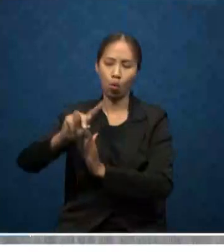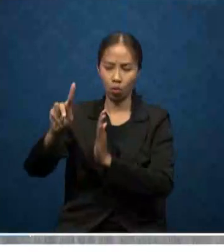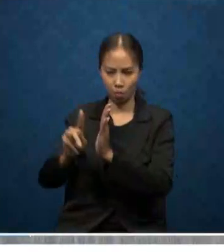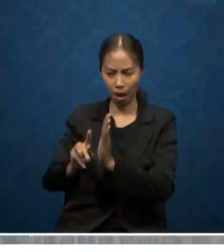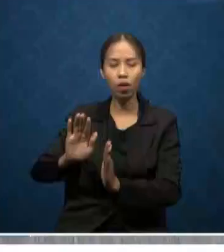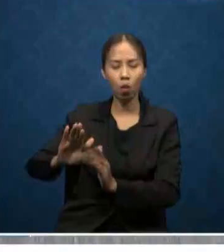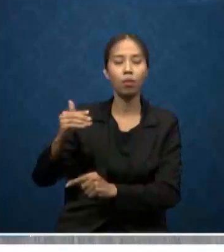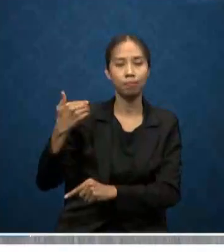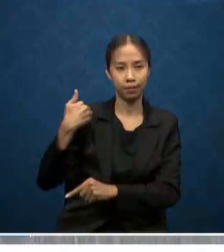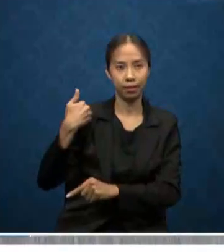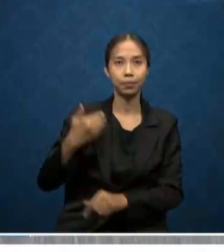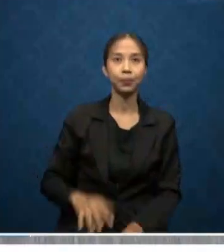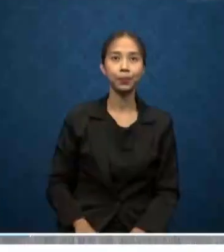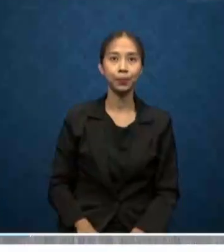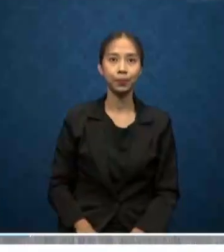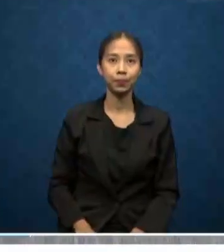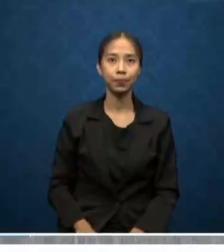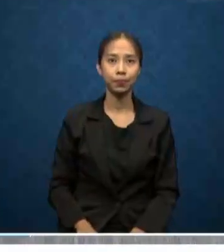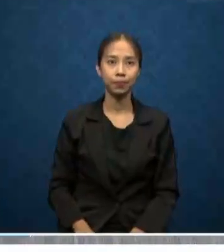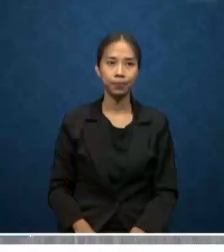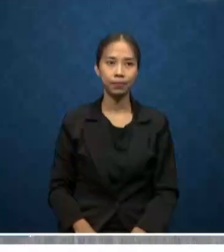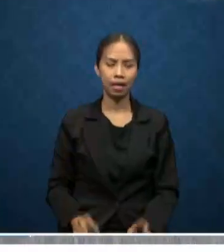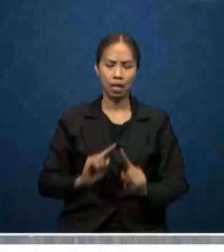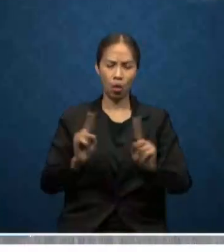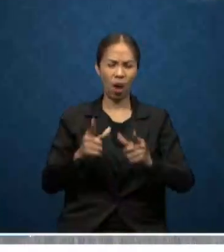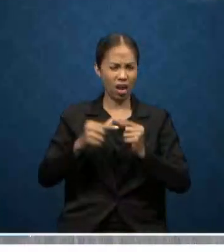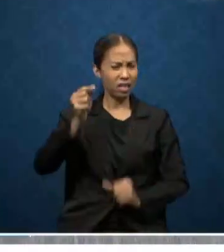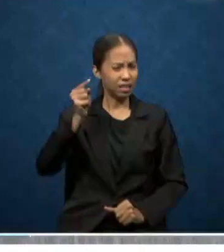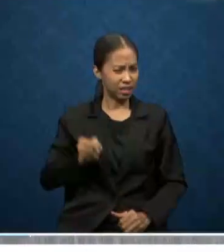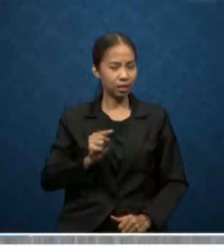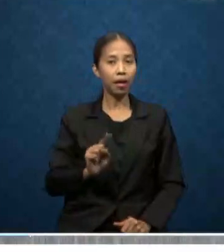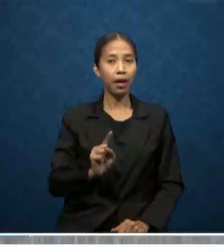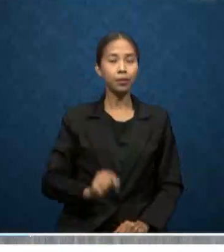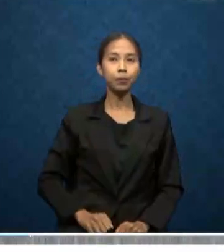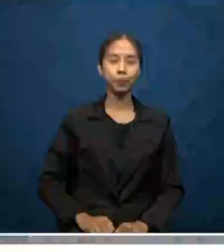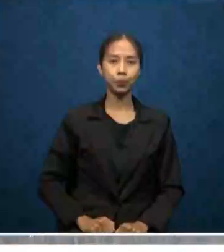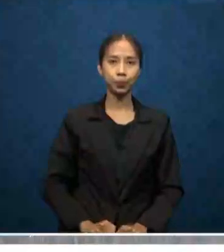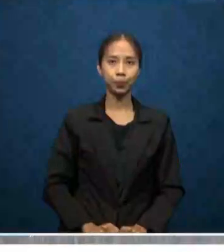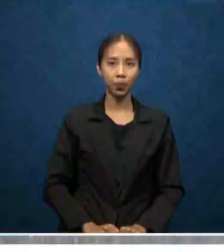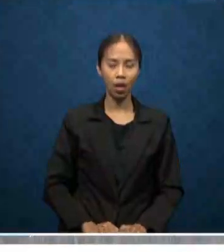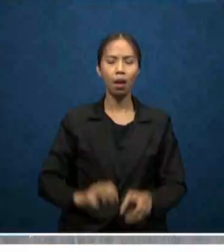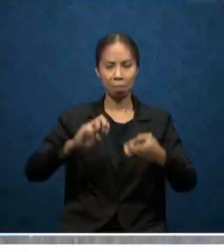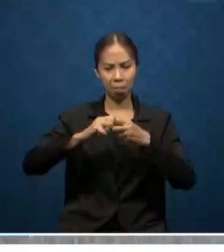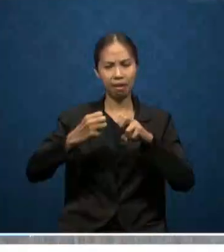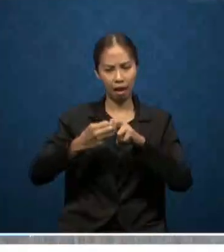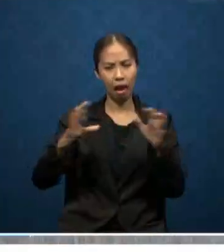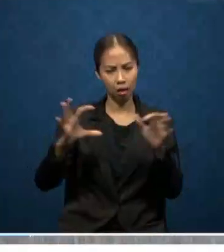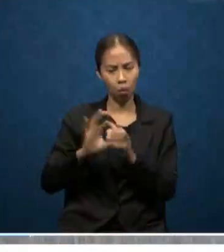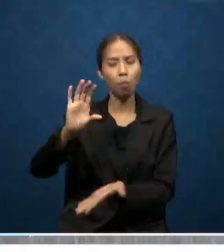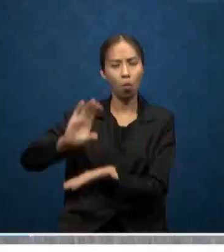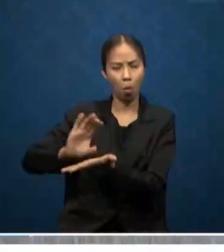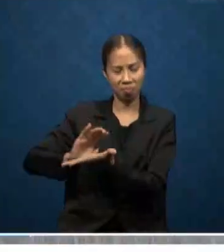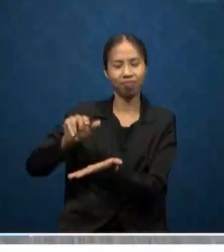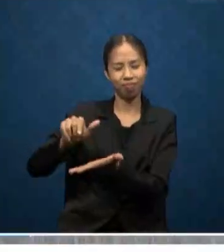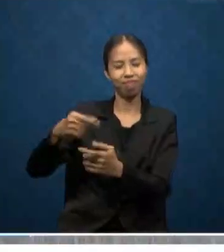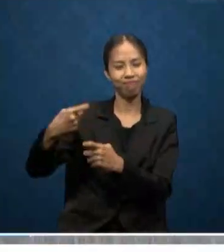ซึ่งโลกแห่งความเป็นจริงเนี่ยผมก็เห็นว่าอาจจะมีปัญหาเรื่องงบประมาณพอสมควร